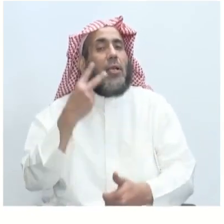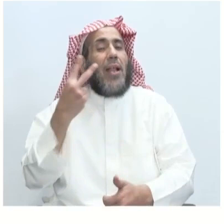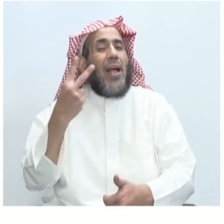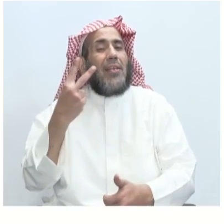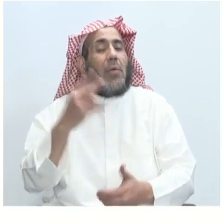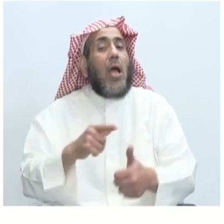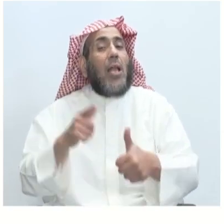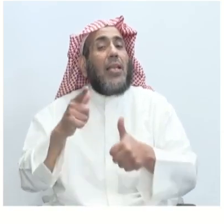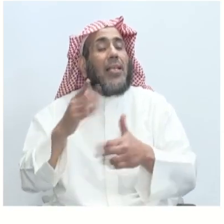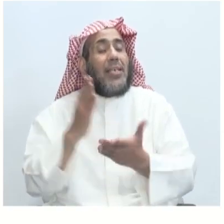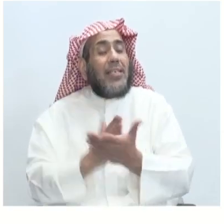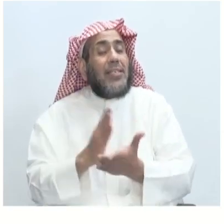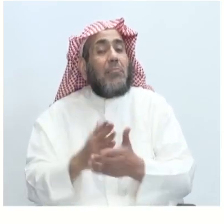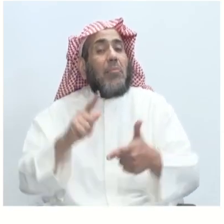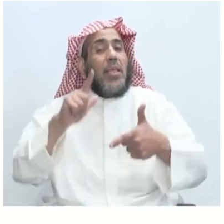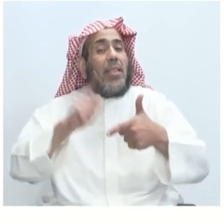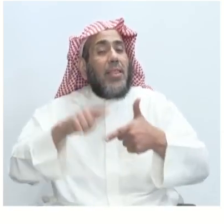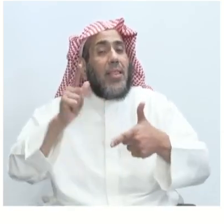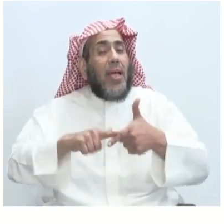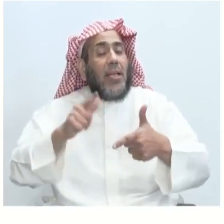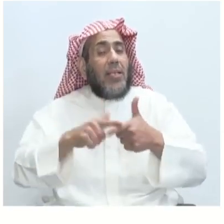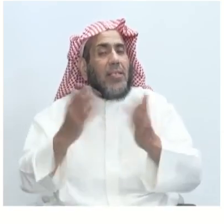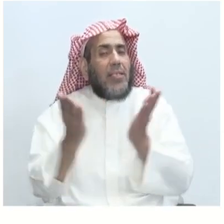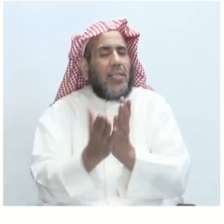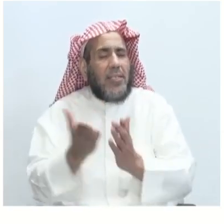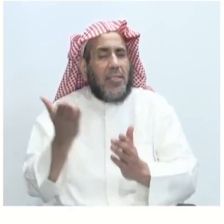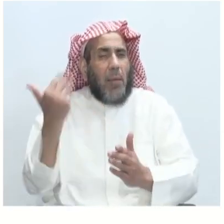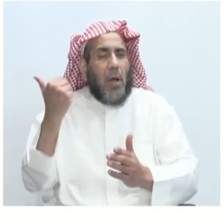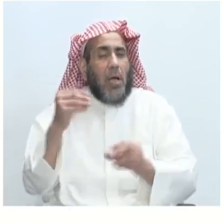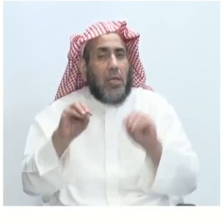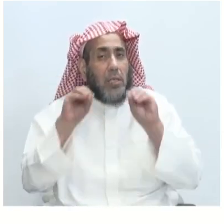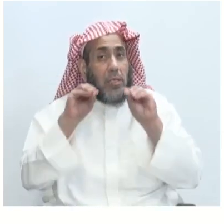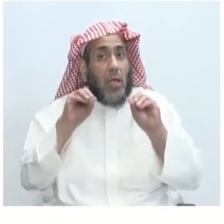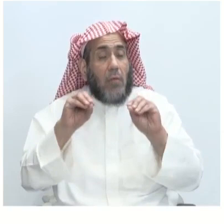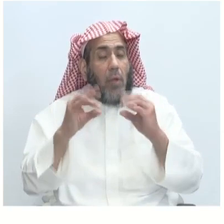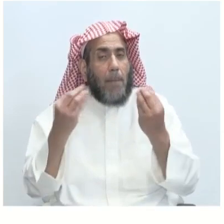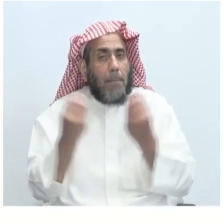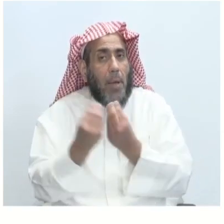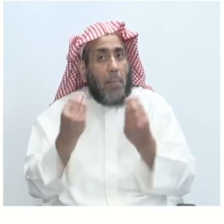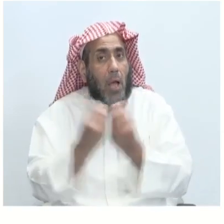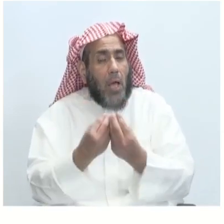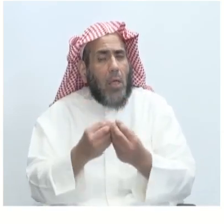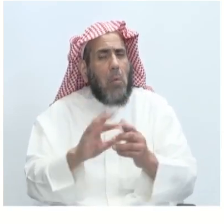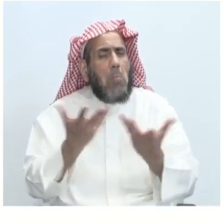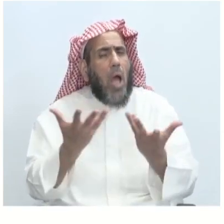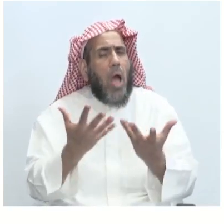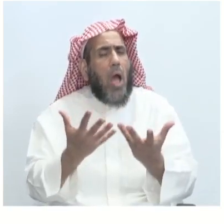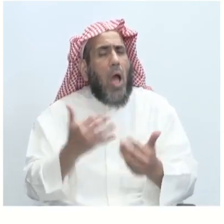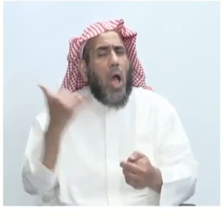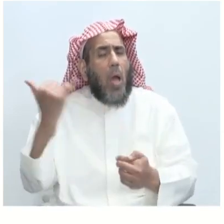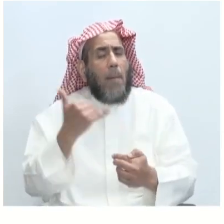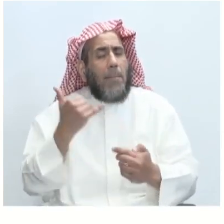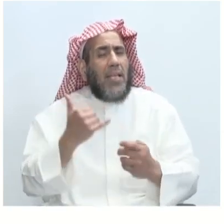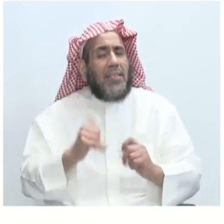في القسم الثاني وهو كان الدرس السابق تعرفت انا وانتم ما اهميه